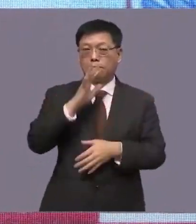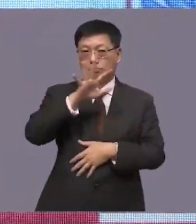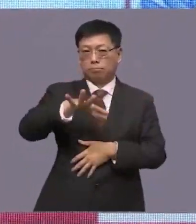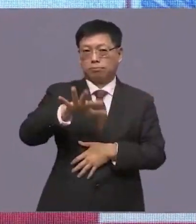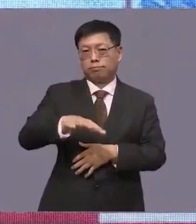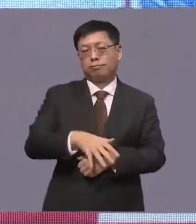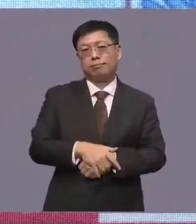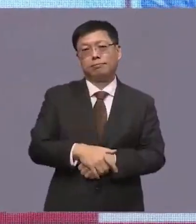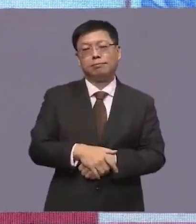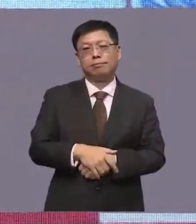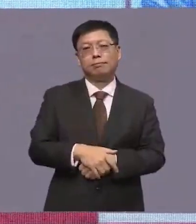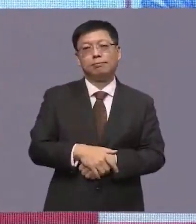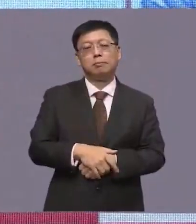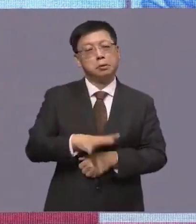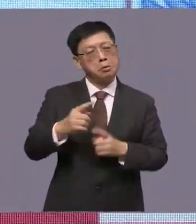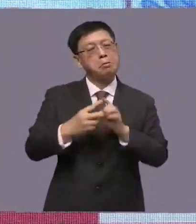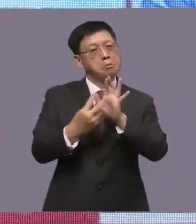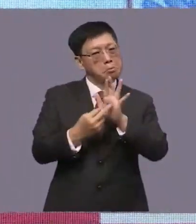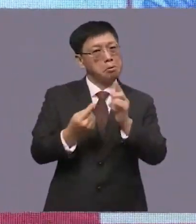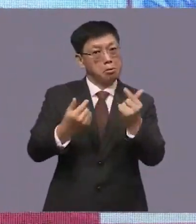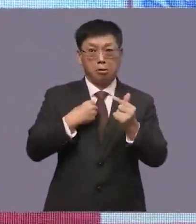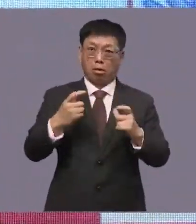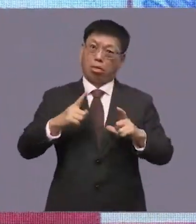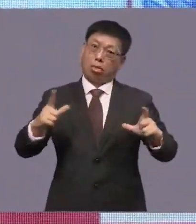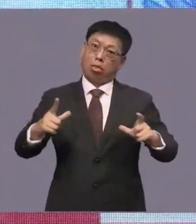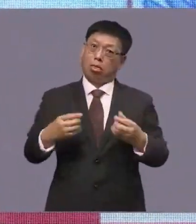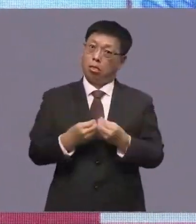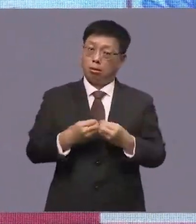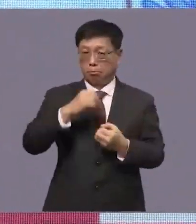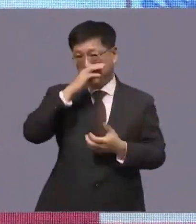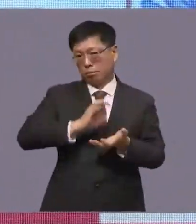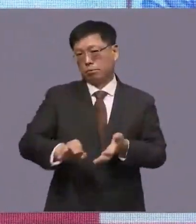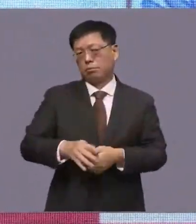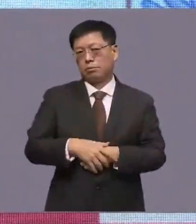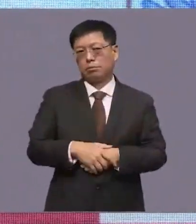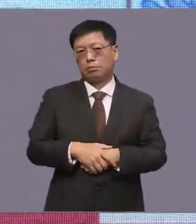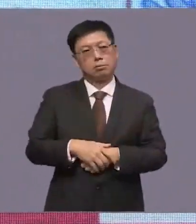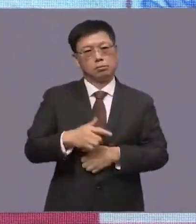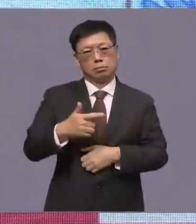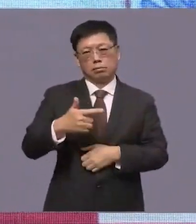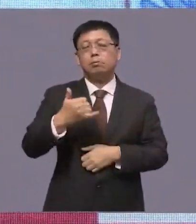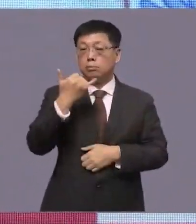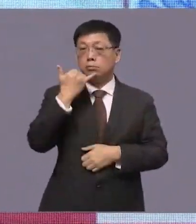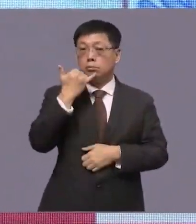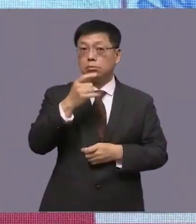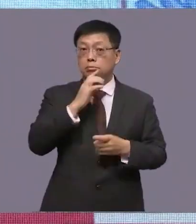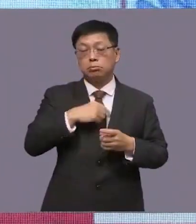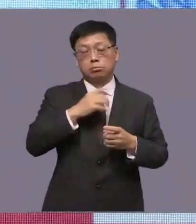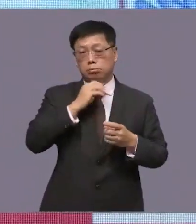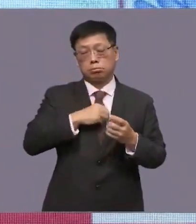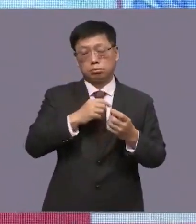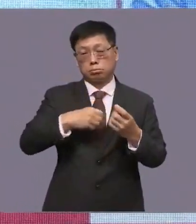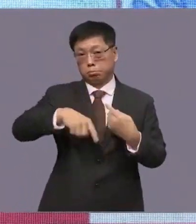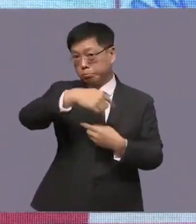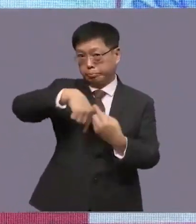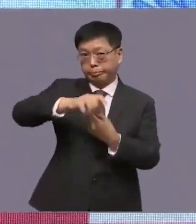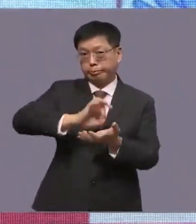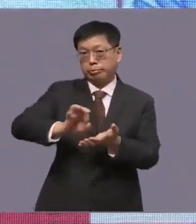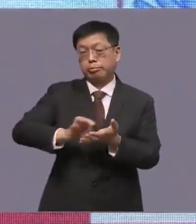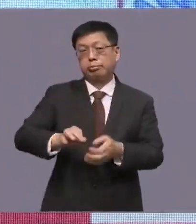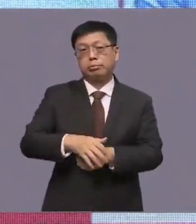5000块。那有人说，哇，这么大张不好用，其实都可以交叉的用。我们有规